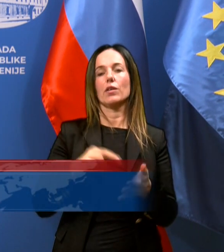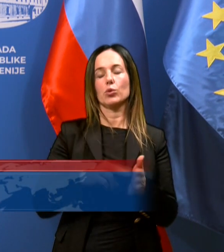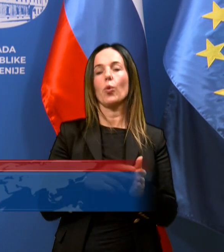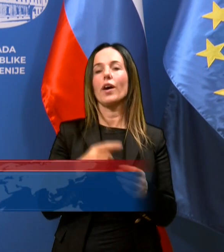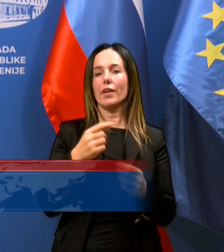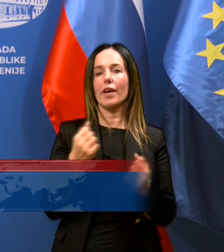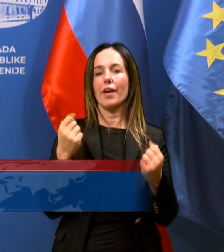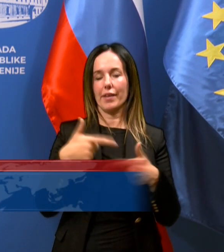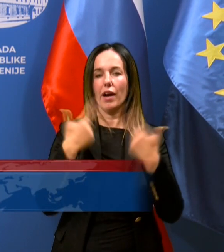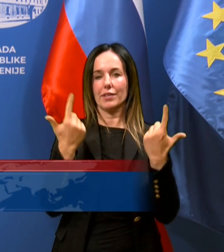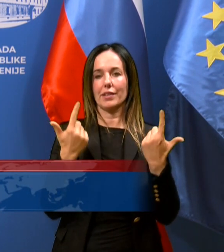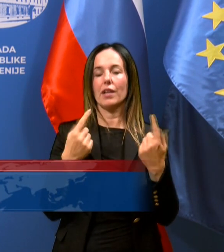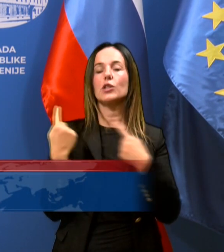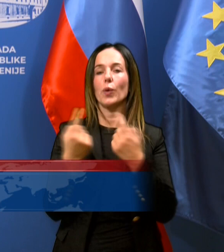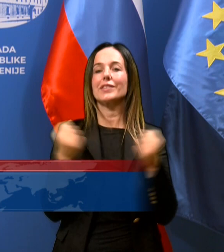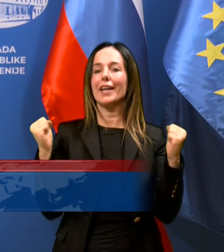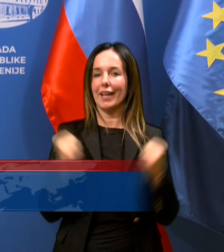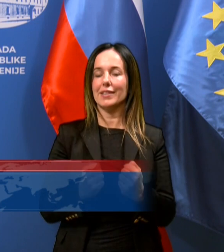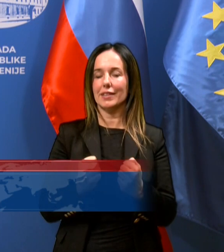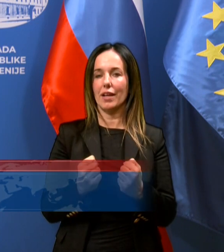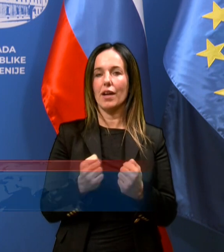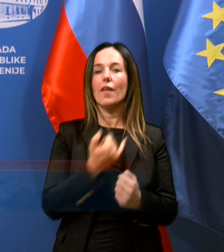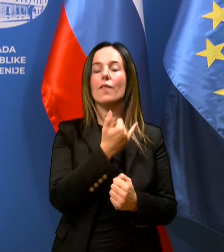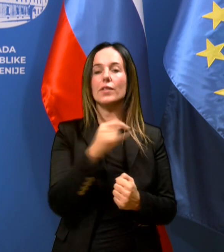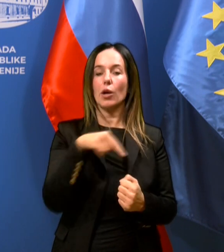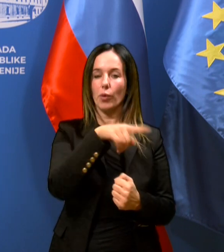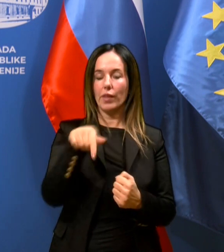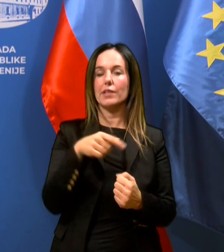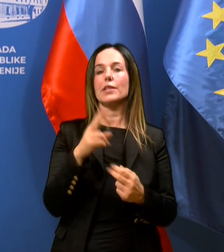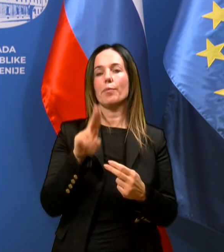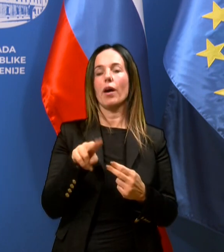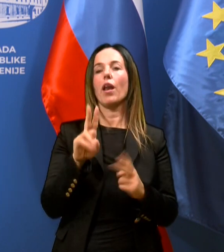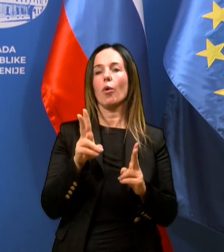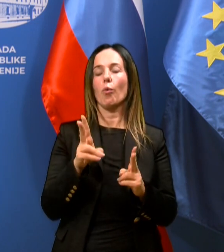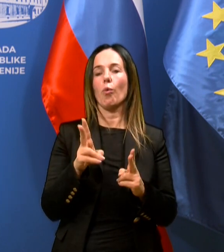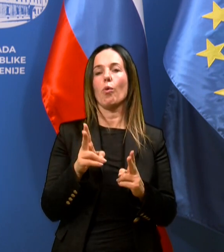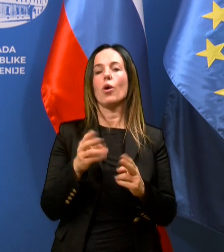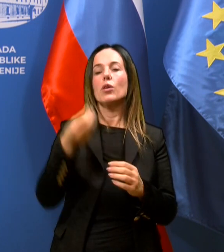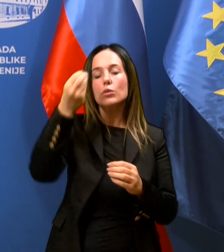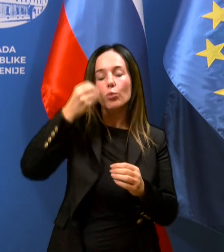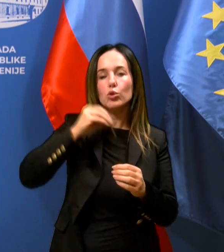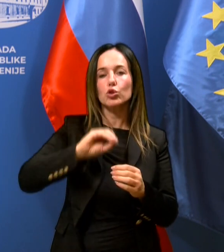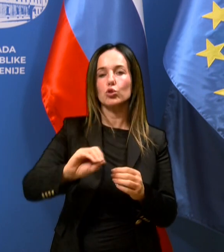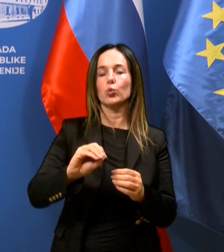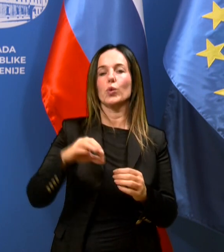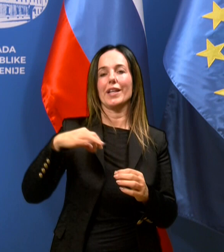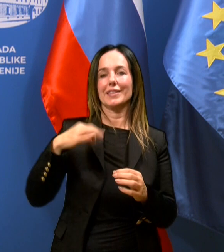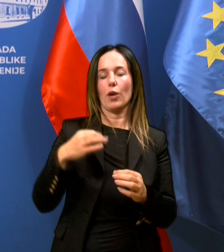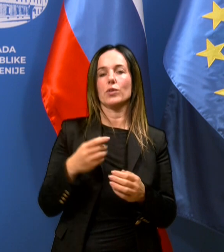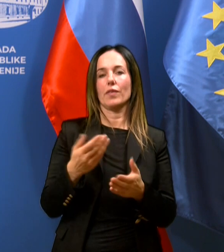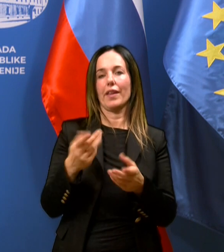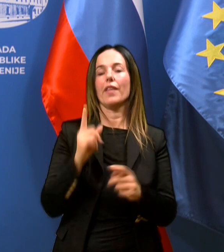razmere so resne. Vsak od nas pa lahko z doslednim spoštovanjem priporočil zdravstvene stroke in